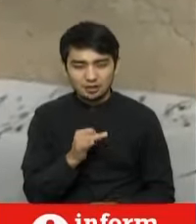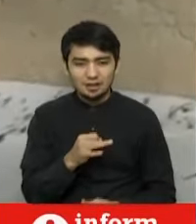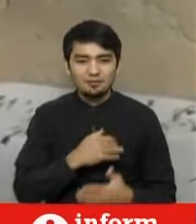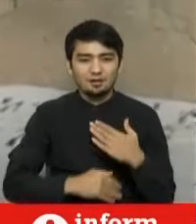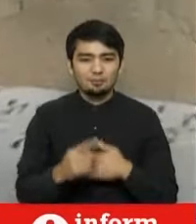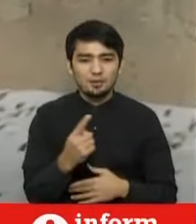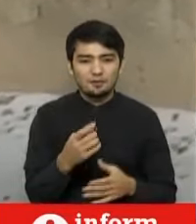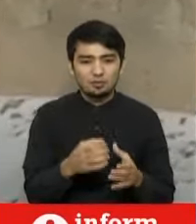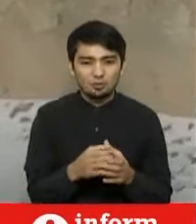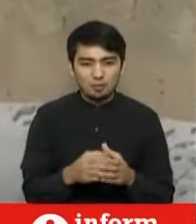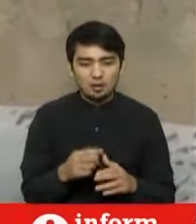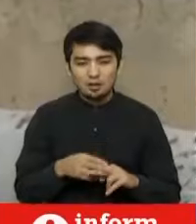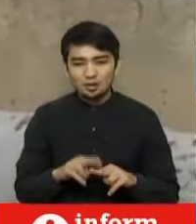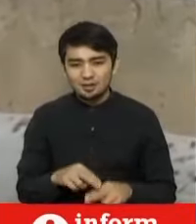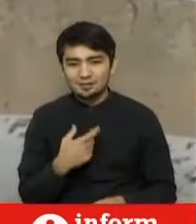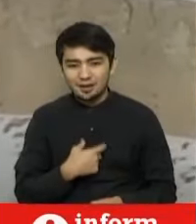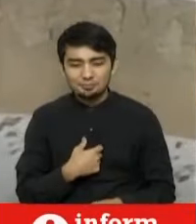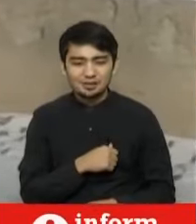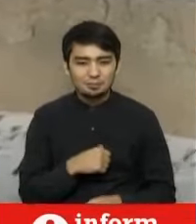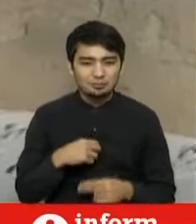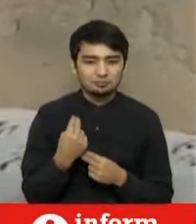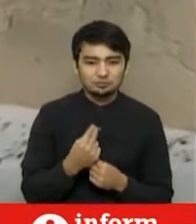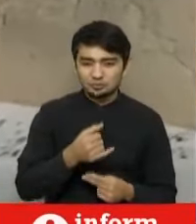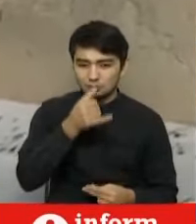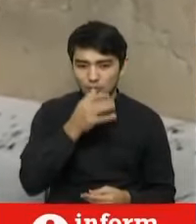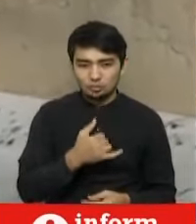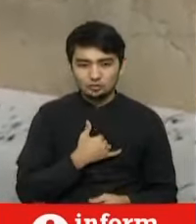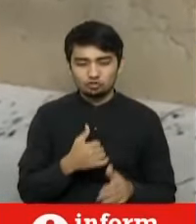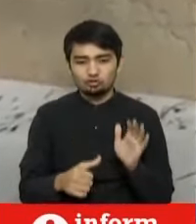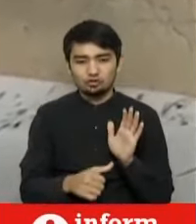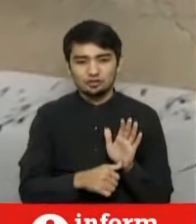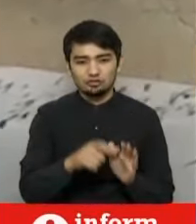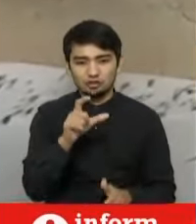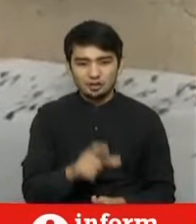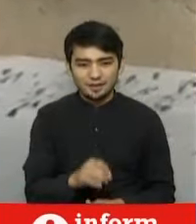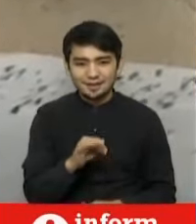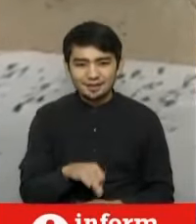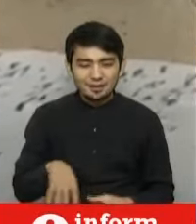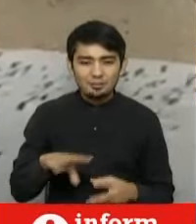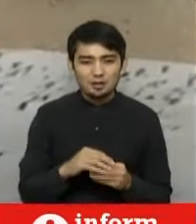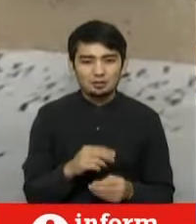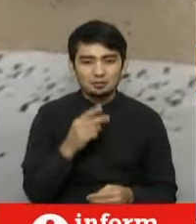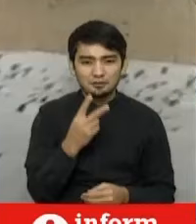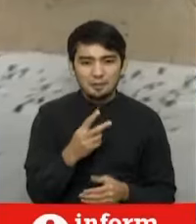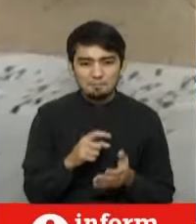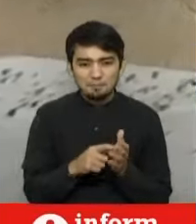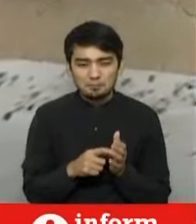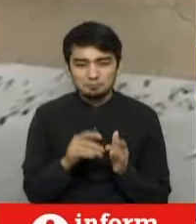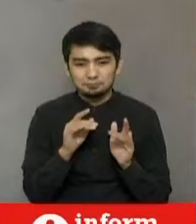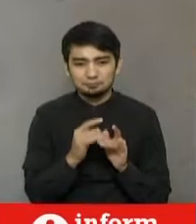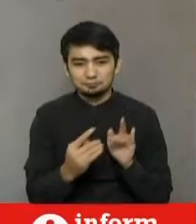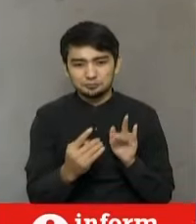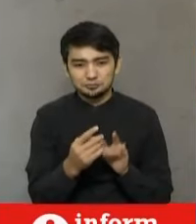группы который сам себя обслуживать не может нас шесть человек это и нам предоставляют две панцирные койки на